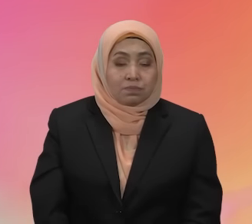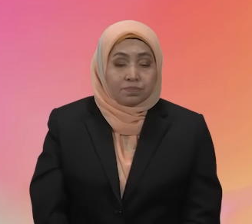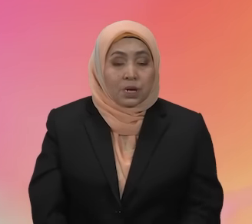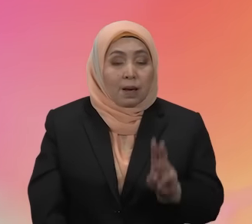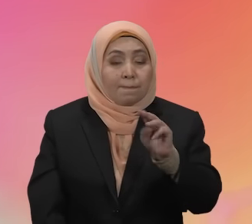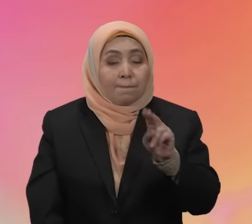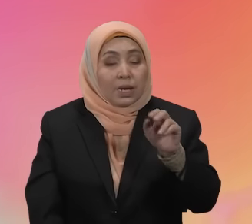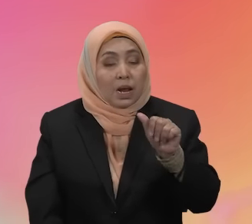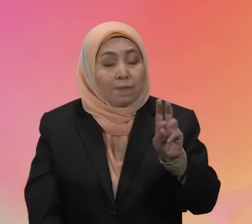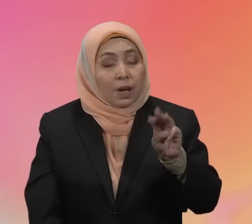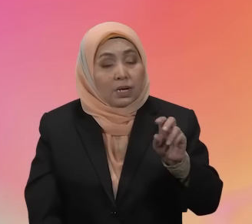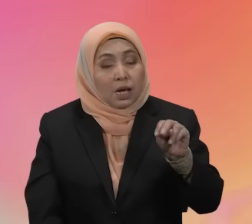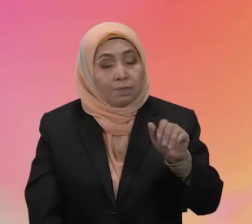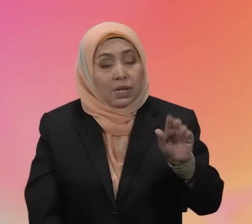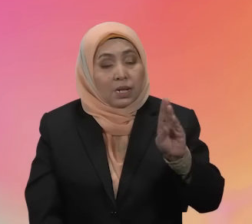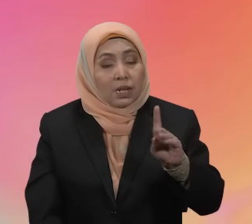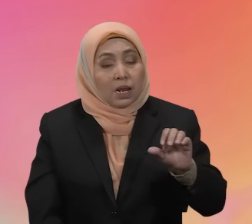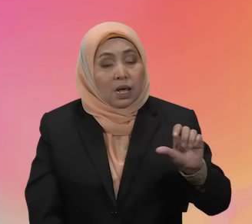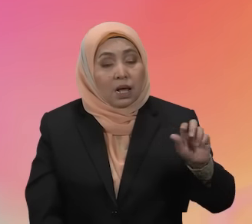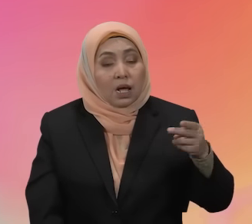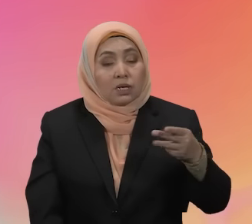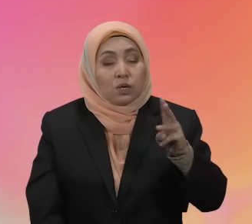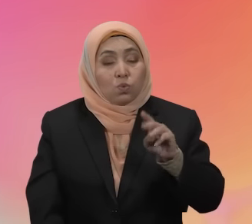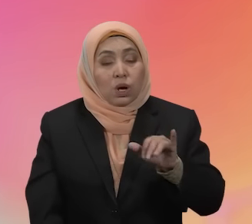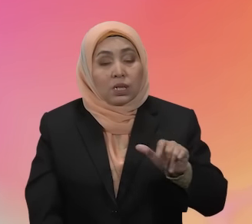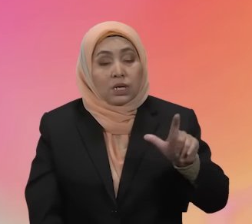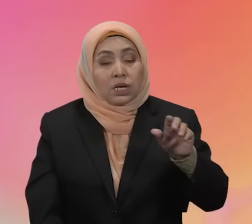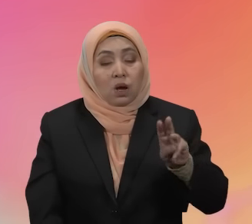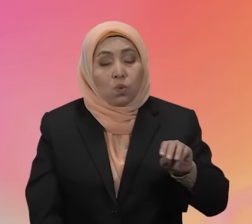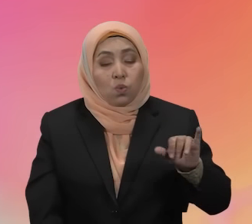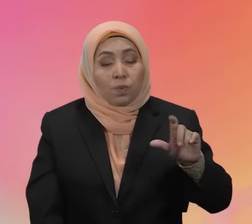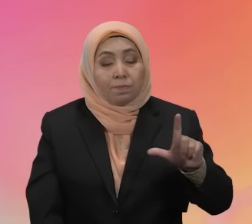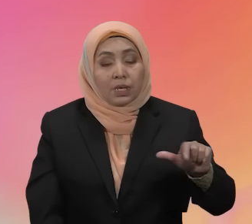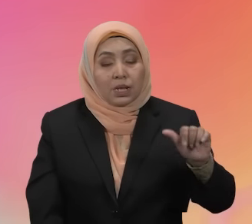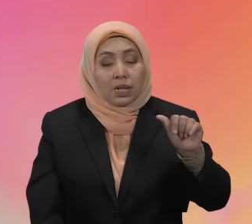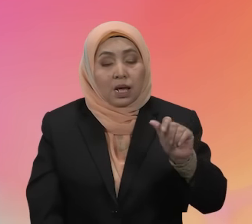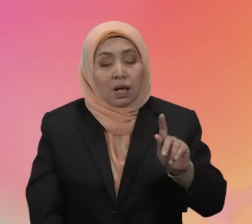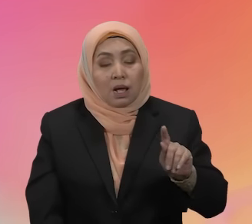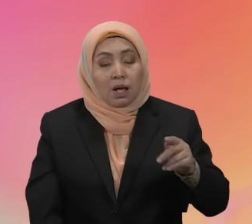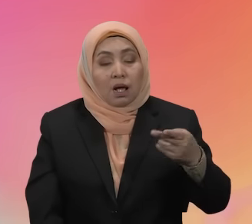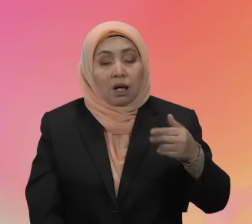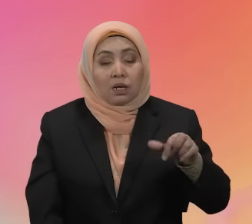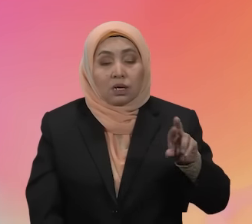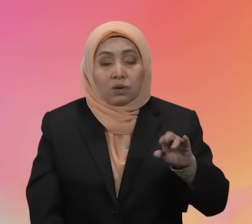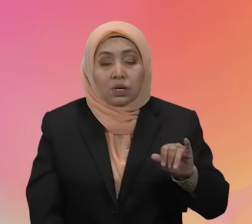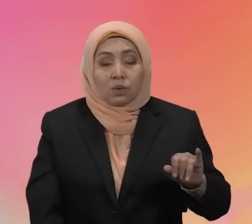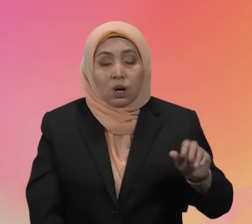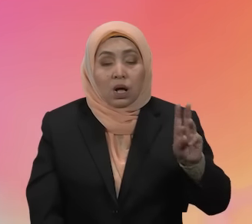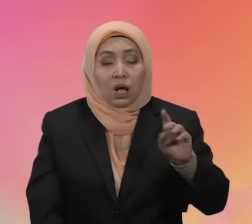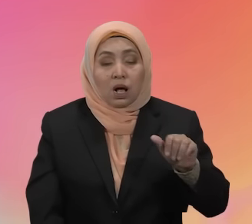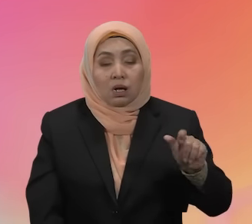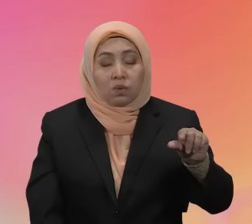الله. من آمن بالله واليوم